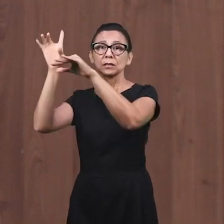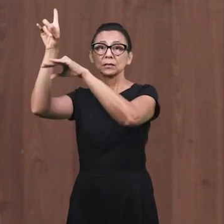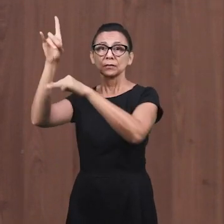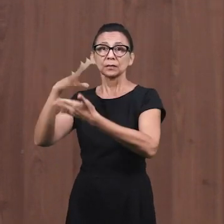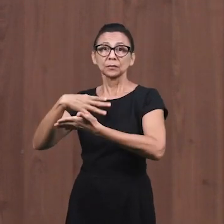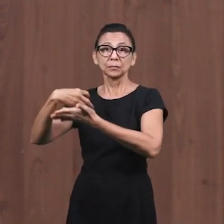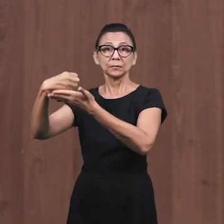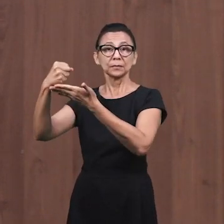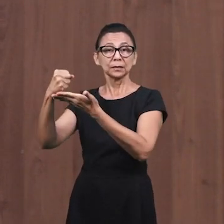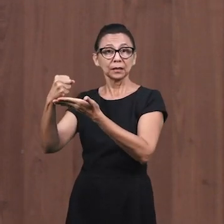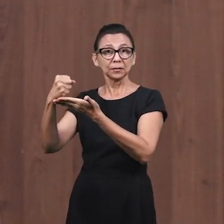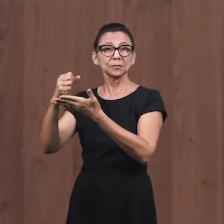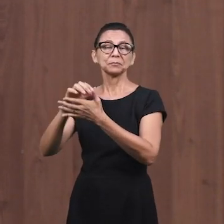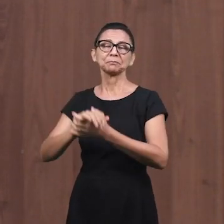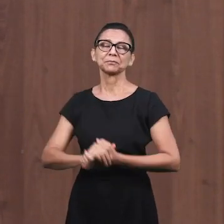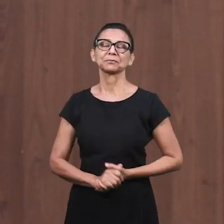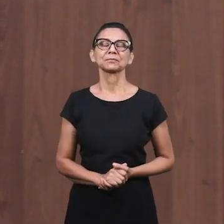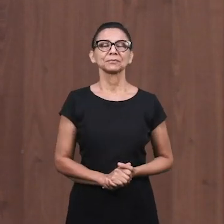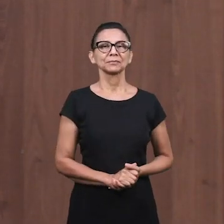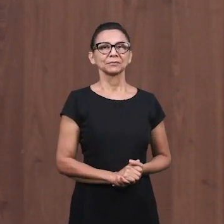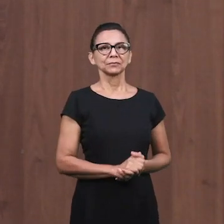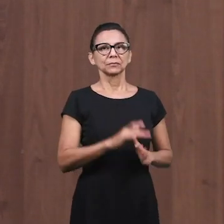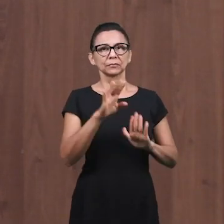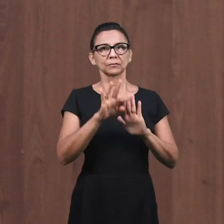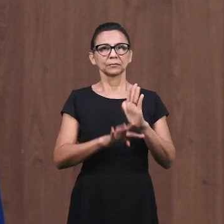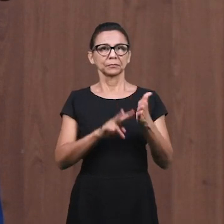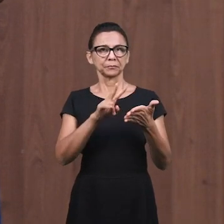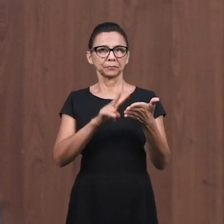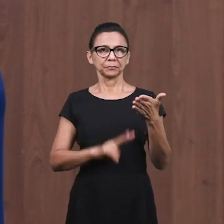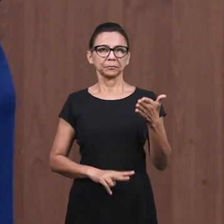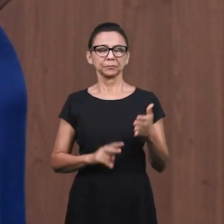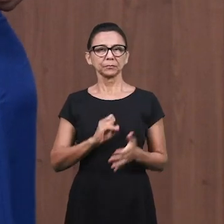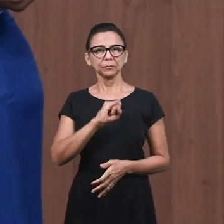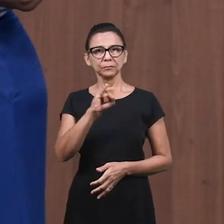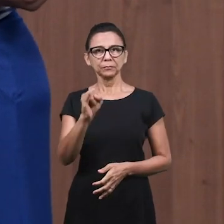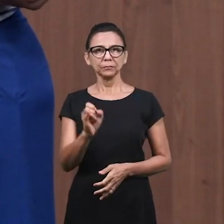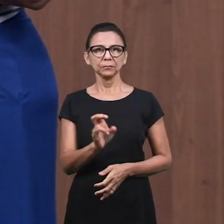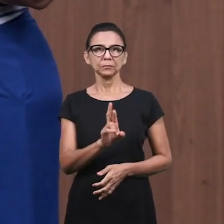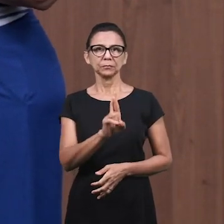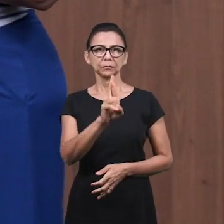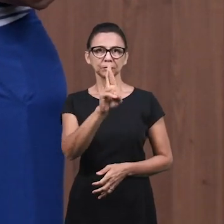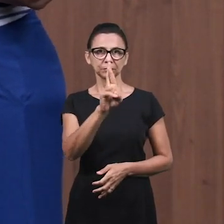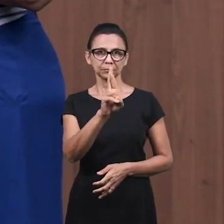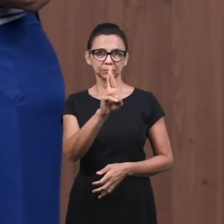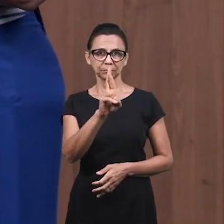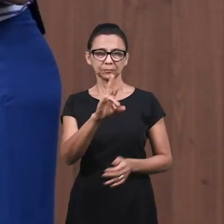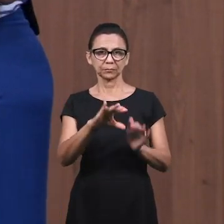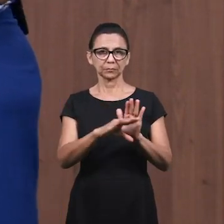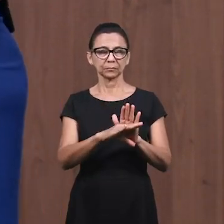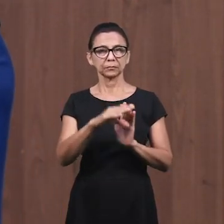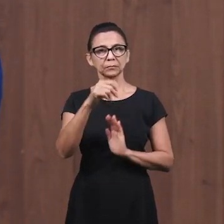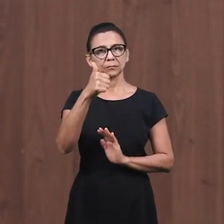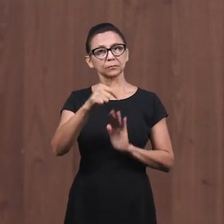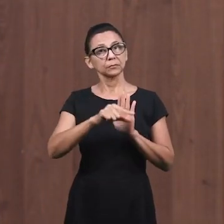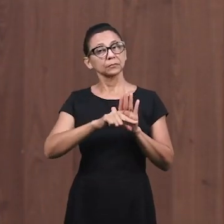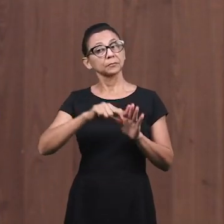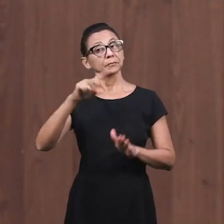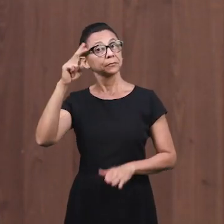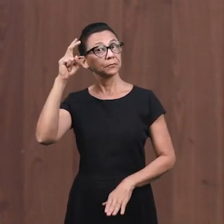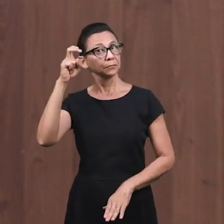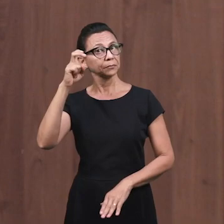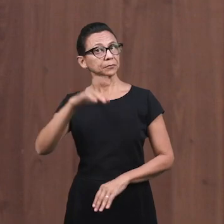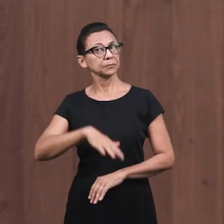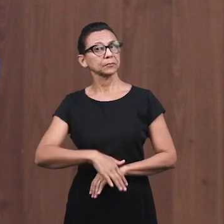chercher. Nous allons lire le texte qui se trouve dans Jérémie 1, 5, qui nous